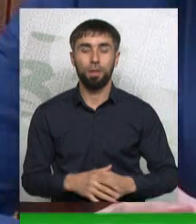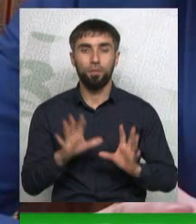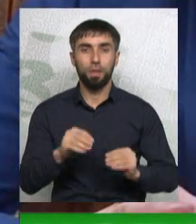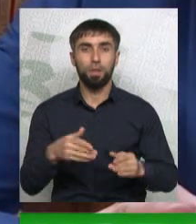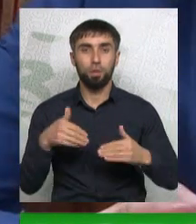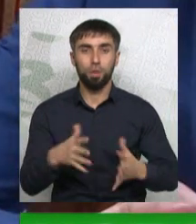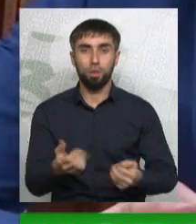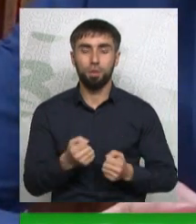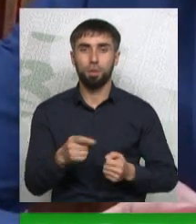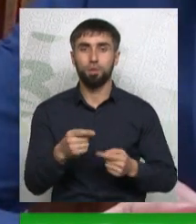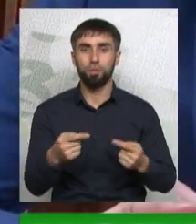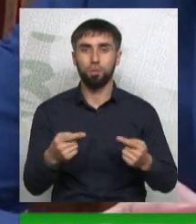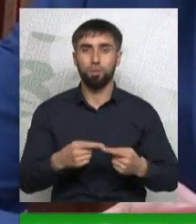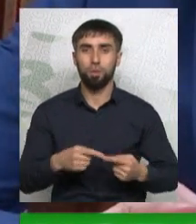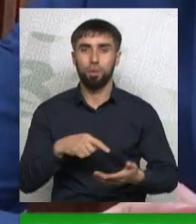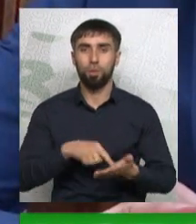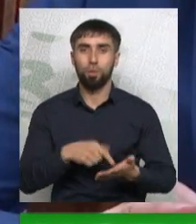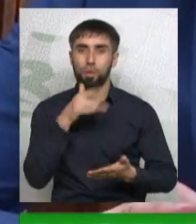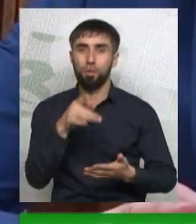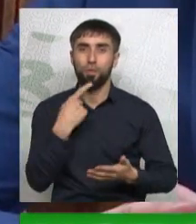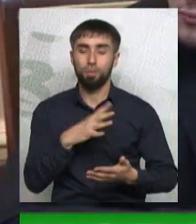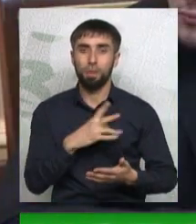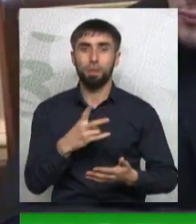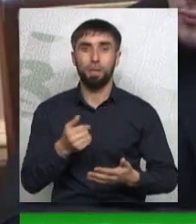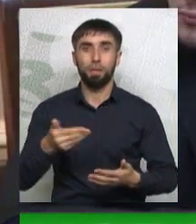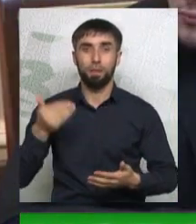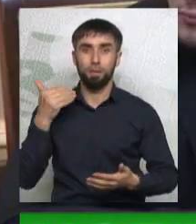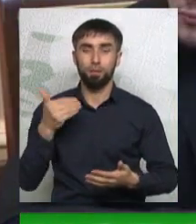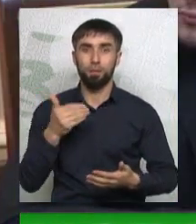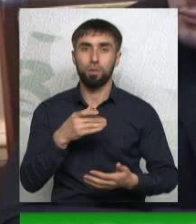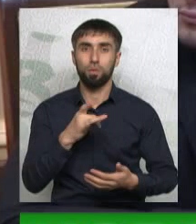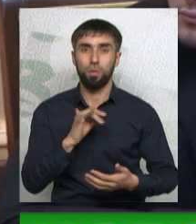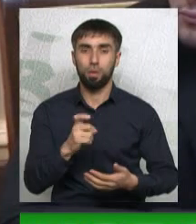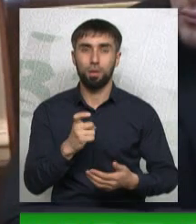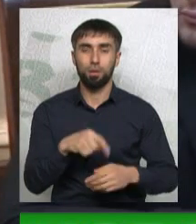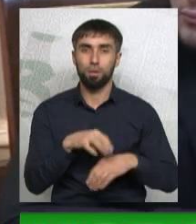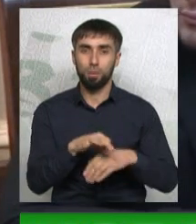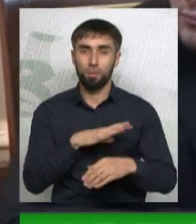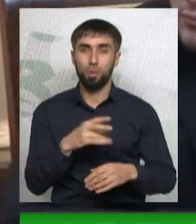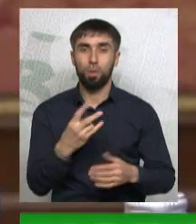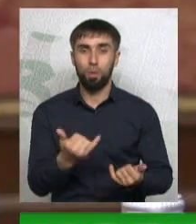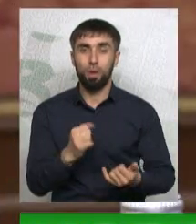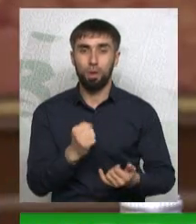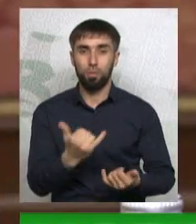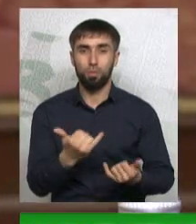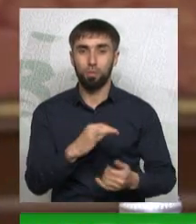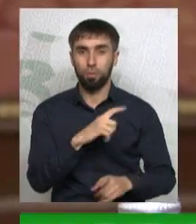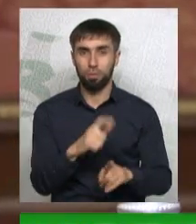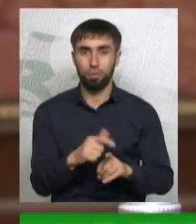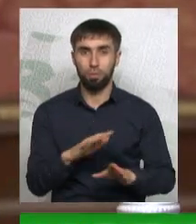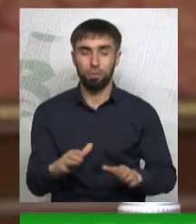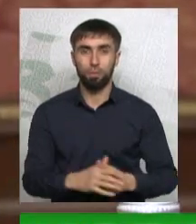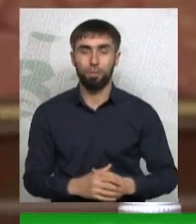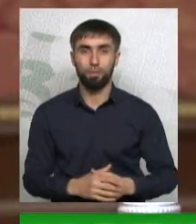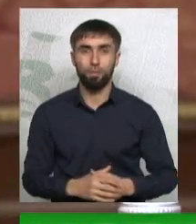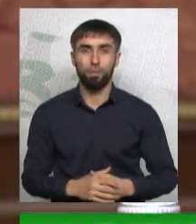Там контрольные точки, которые были обозначены, просто были на ранее сроках не пройдены, поэтому сейчас они догонят их. Да, что касается